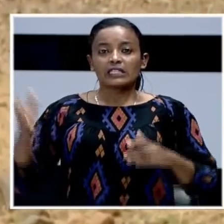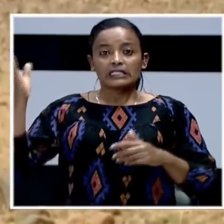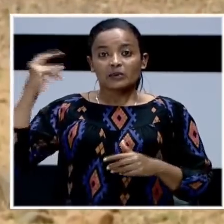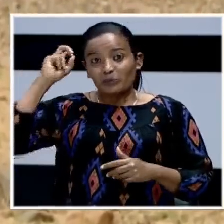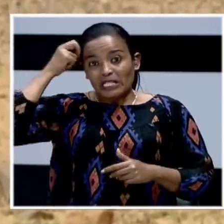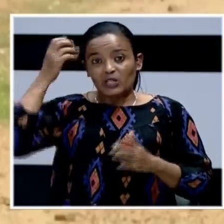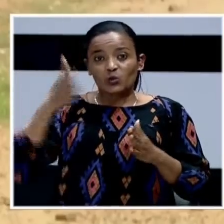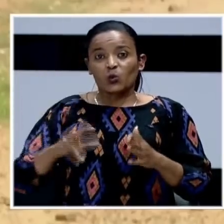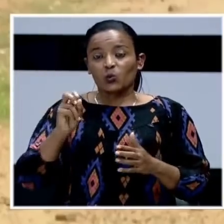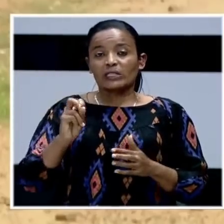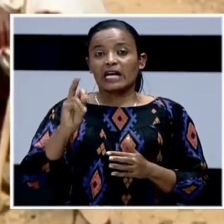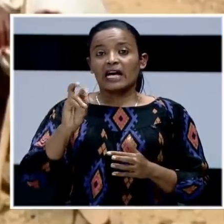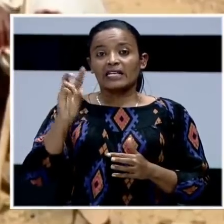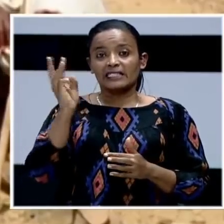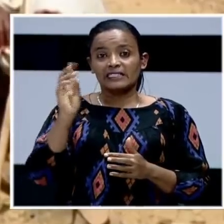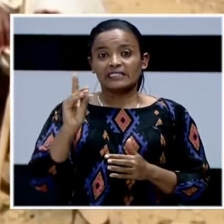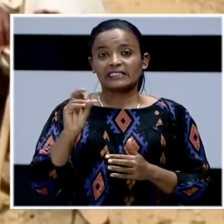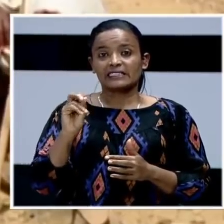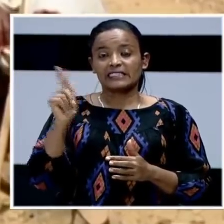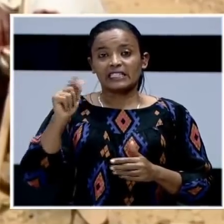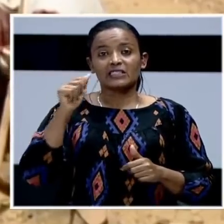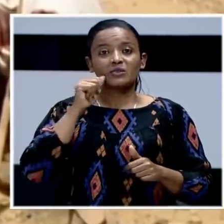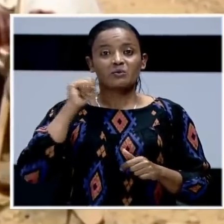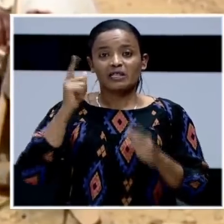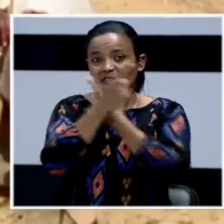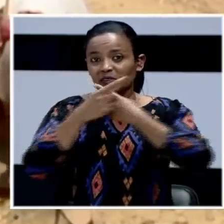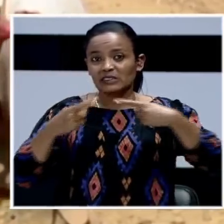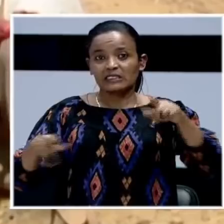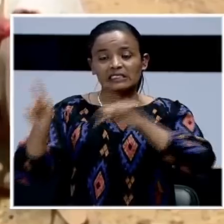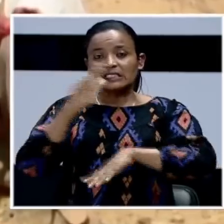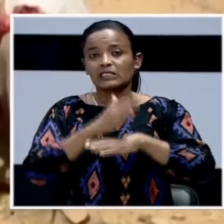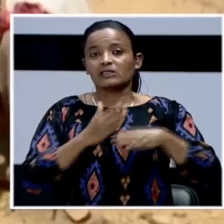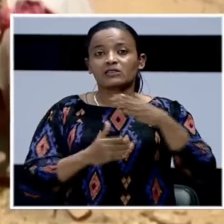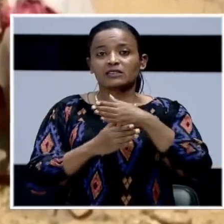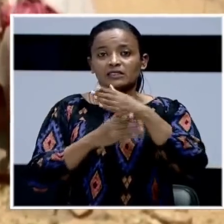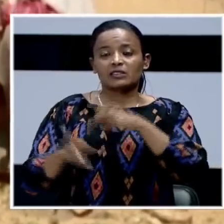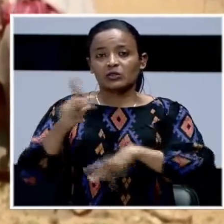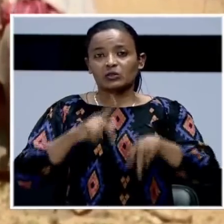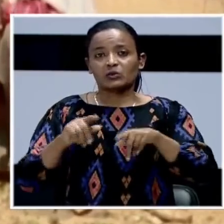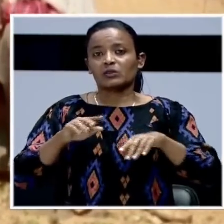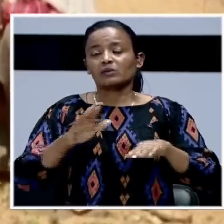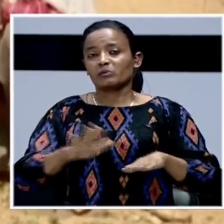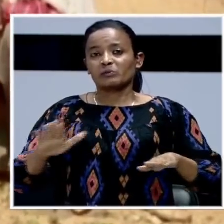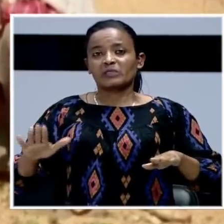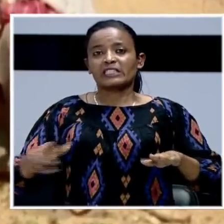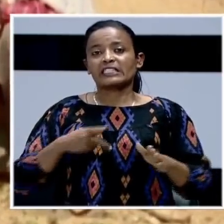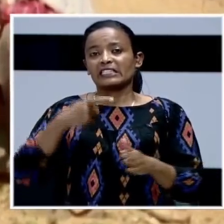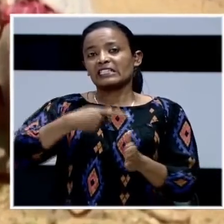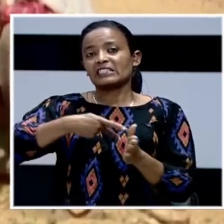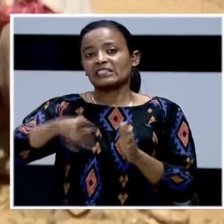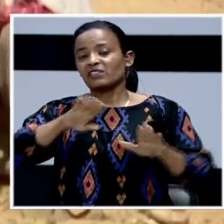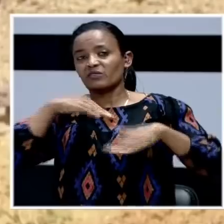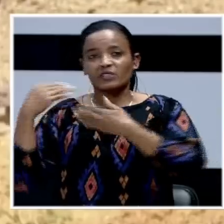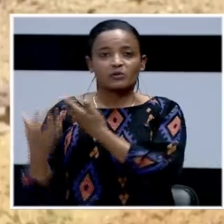ነባራት ወየንቲ ወረዳ አሕሳዓት ማሌ ምእንተ ናጻነትን ህንጸት ህዝባዊ ስርዓትን በደቀና ዘተኸፈለ መስዋዕትን